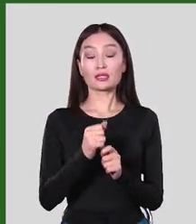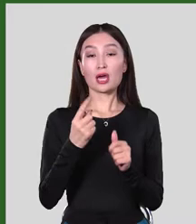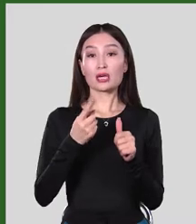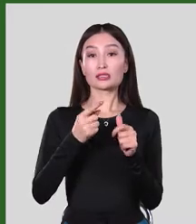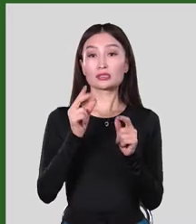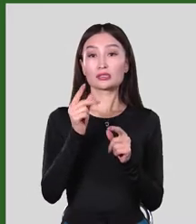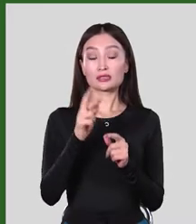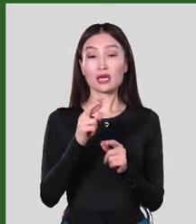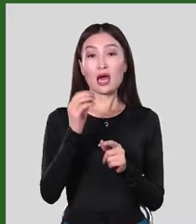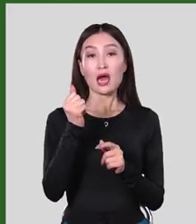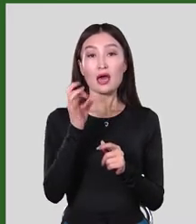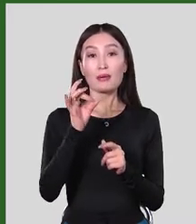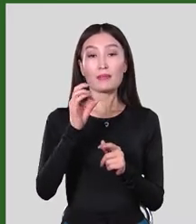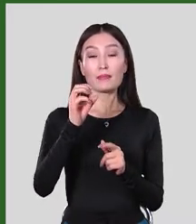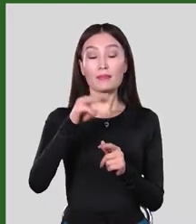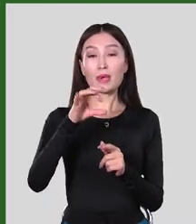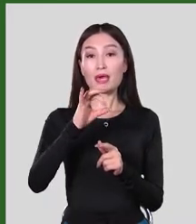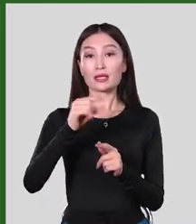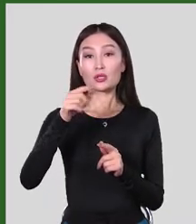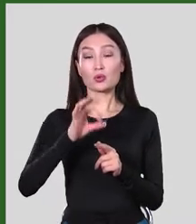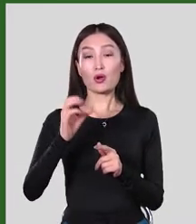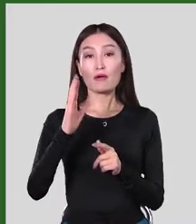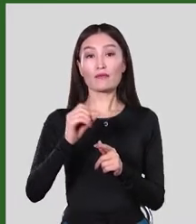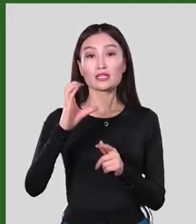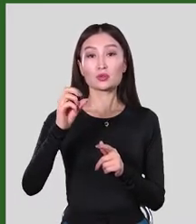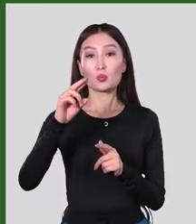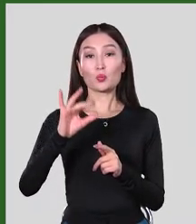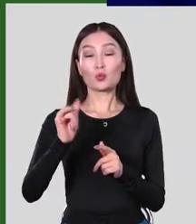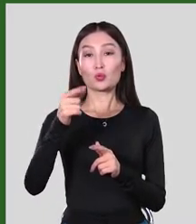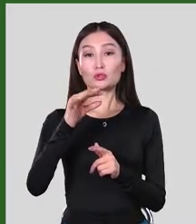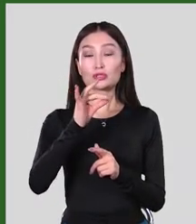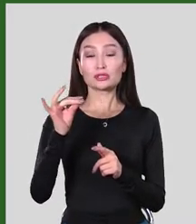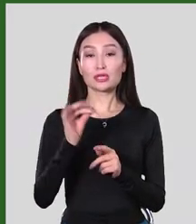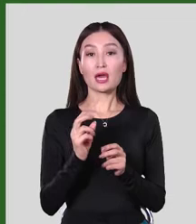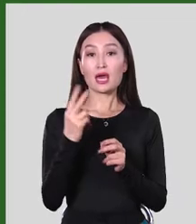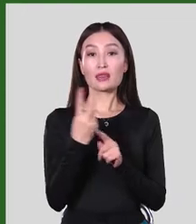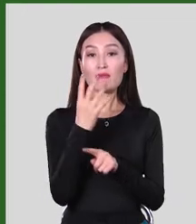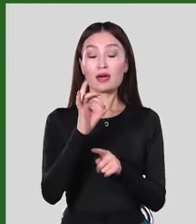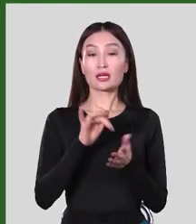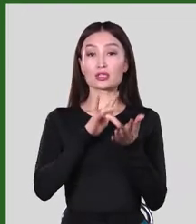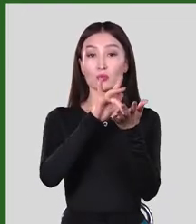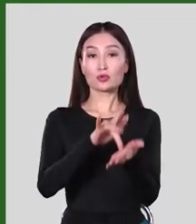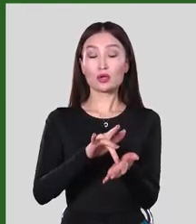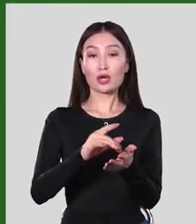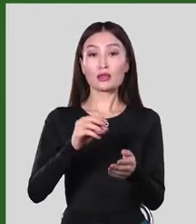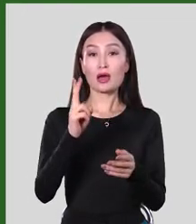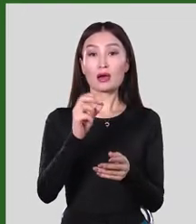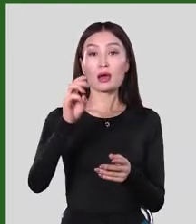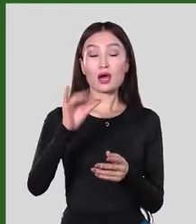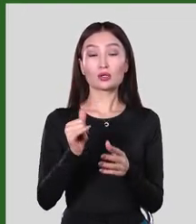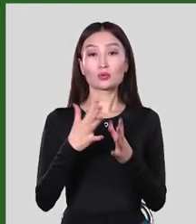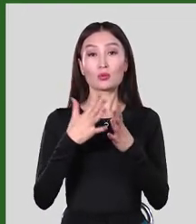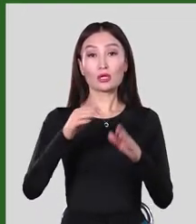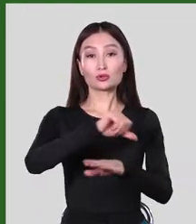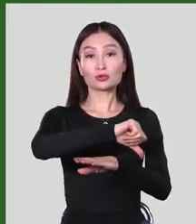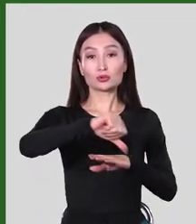Америго Веспуччи, совершившего к берегам материка два путешествия и нанесшего на карту